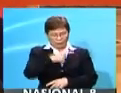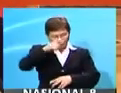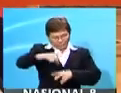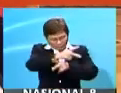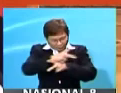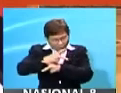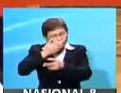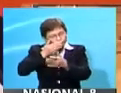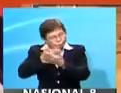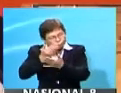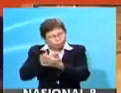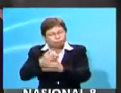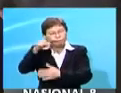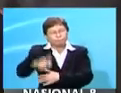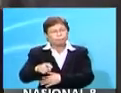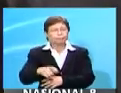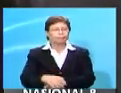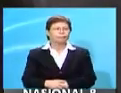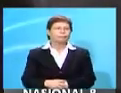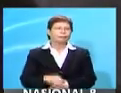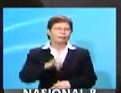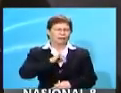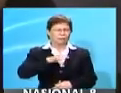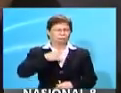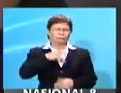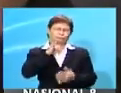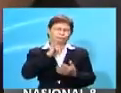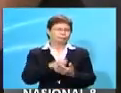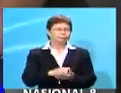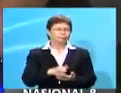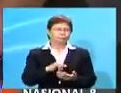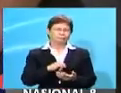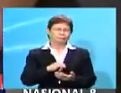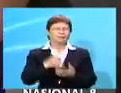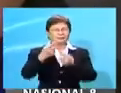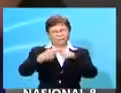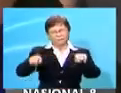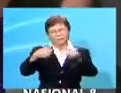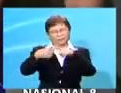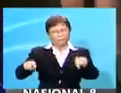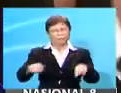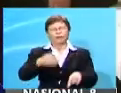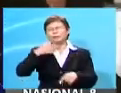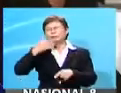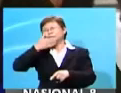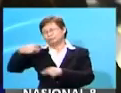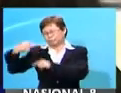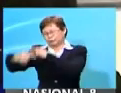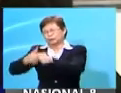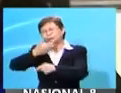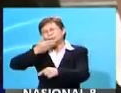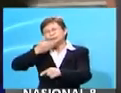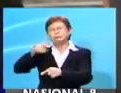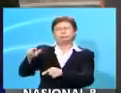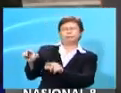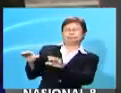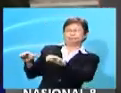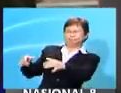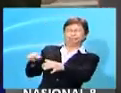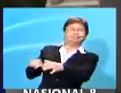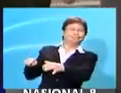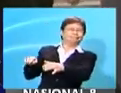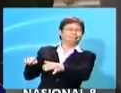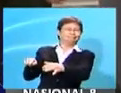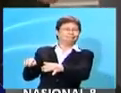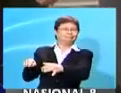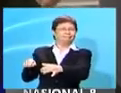dengan sebaik mungkin saya rasa itulah sebab sekarang rakyat ni berbeza generasi muda ni agak apa